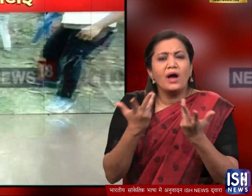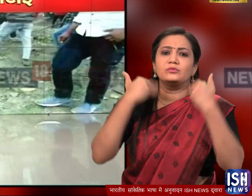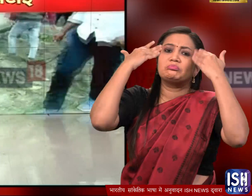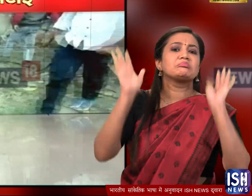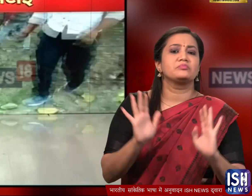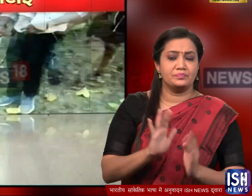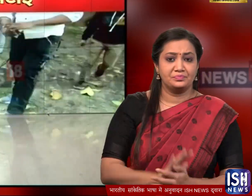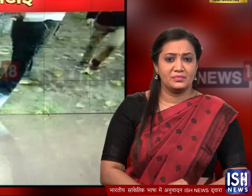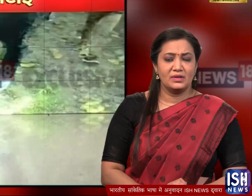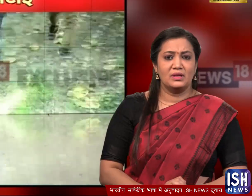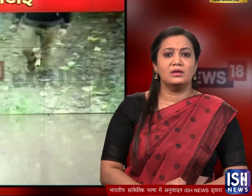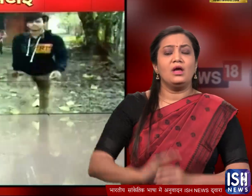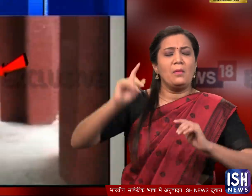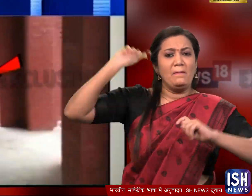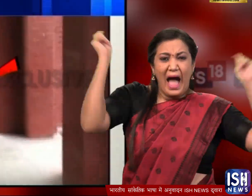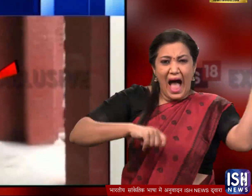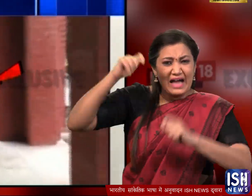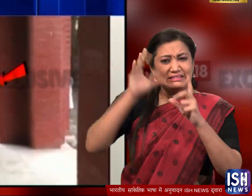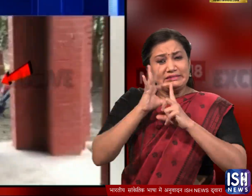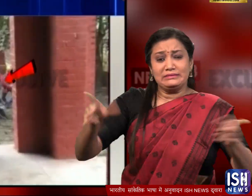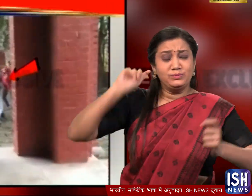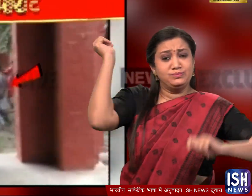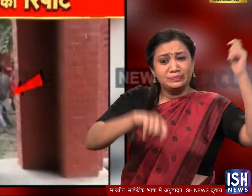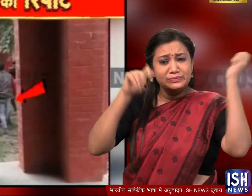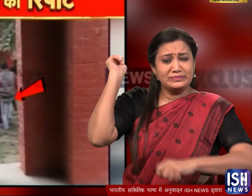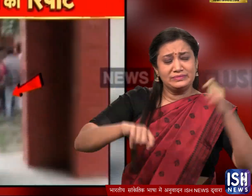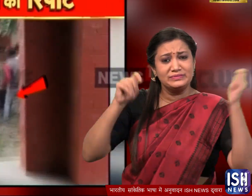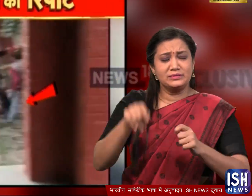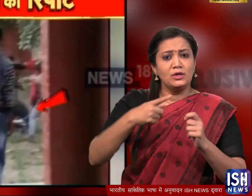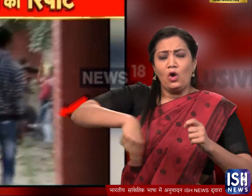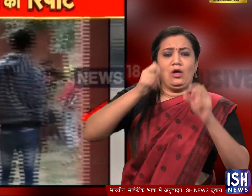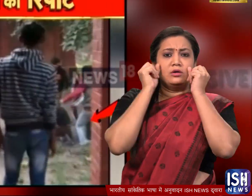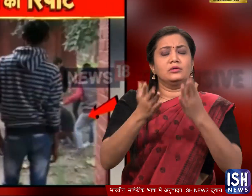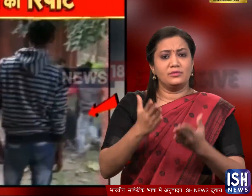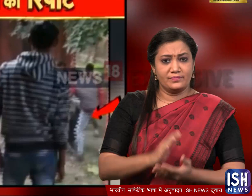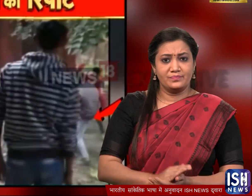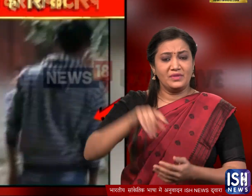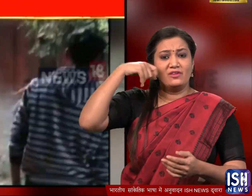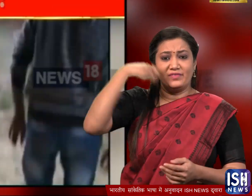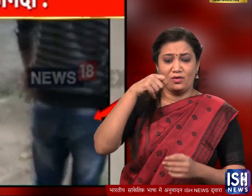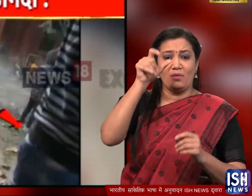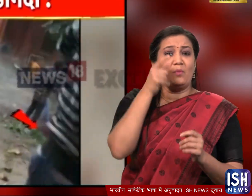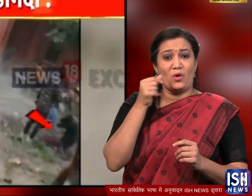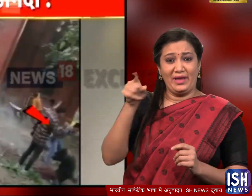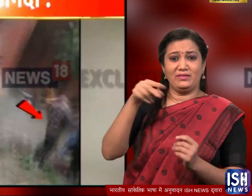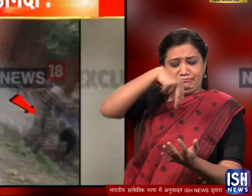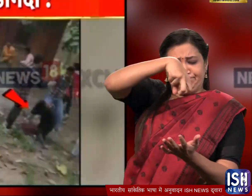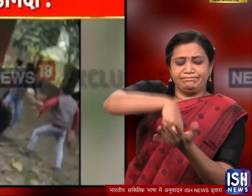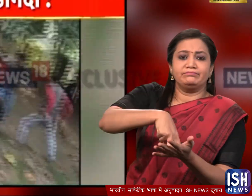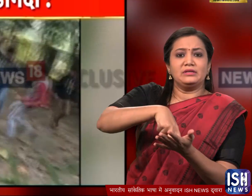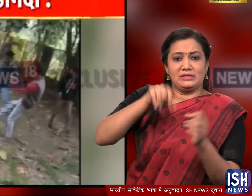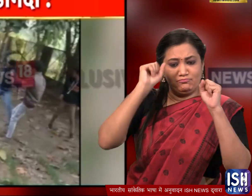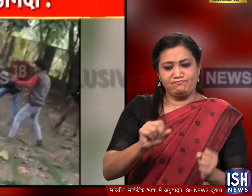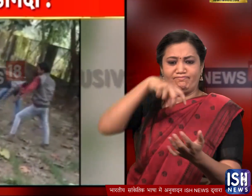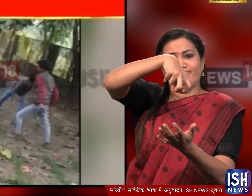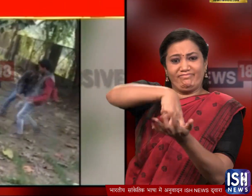की वजह साफ नहीं हो पाई, लेकिन जितनी बेदर्दी से वो लोग इस लड़के को पीटते दिखे उसने सबको हिलाकर रख दिया। वीडियो में बदमाशों से घिरा वो लड़का